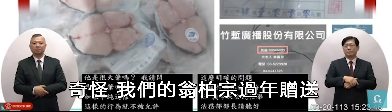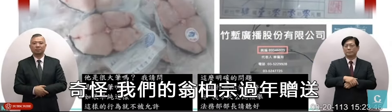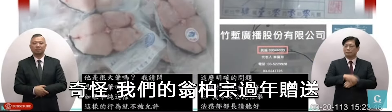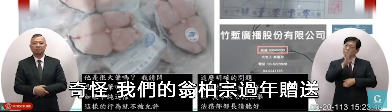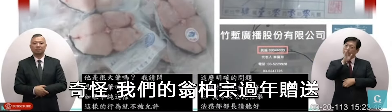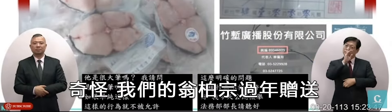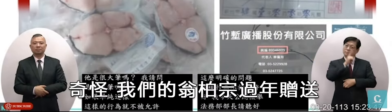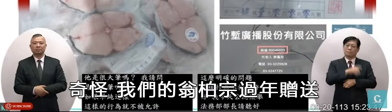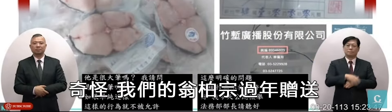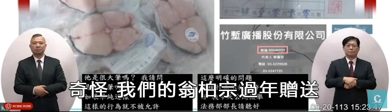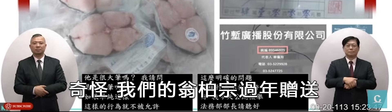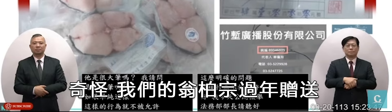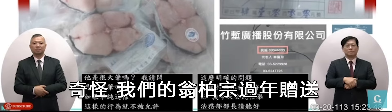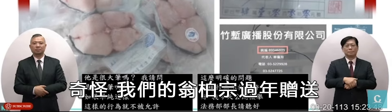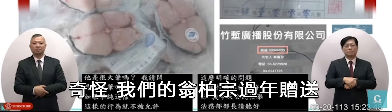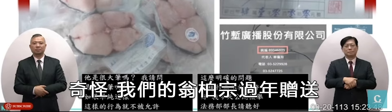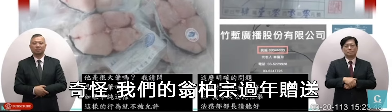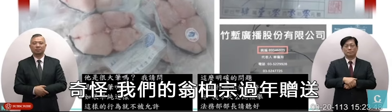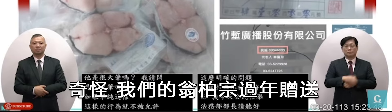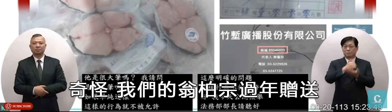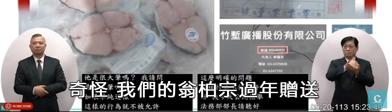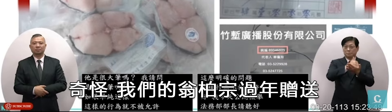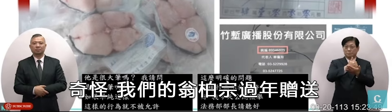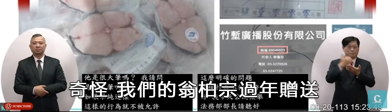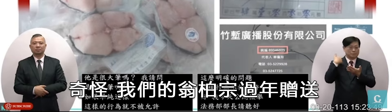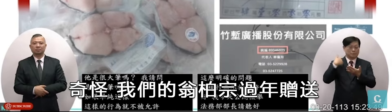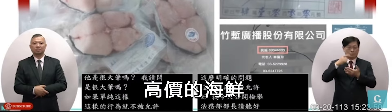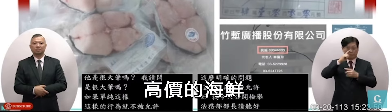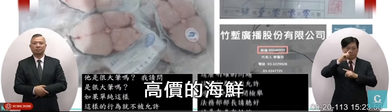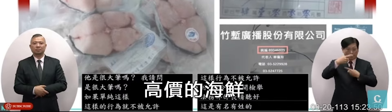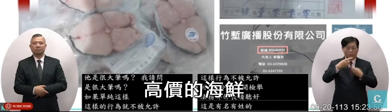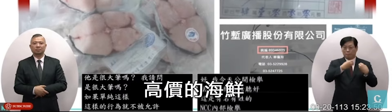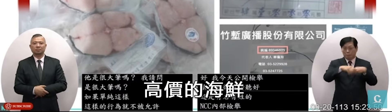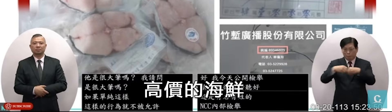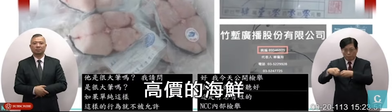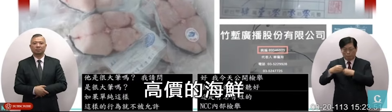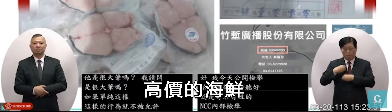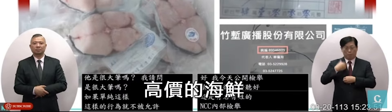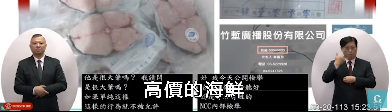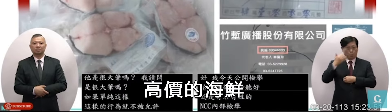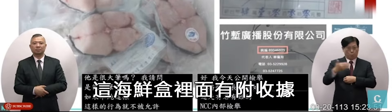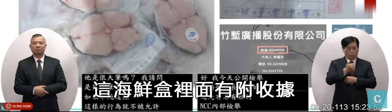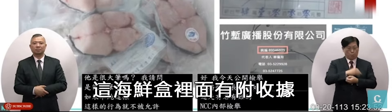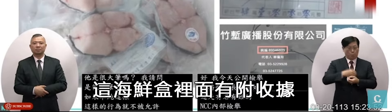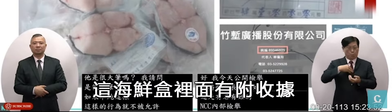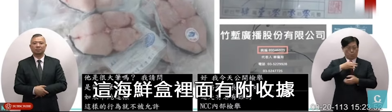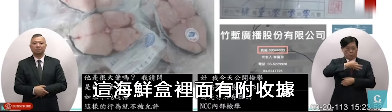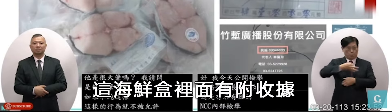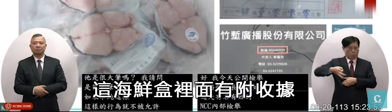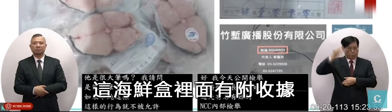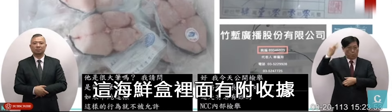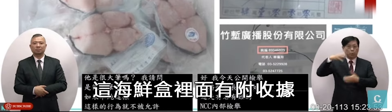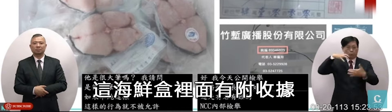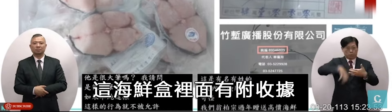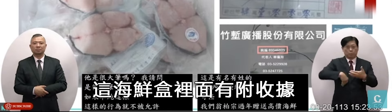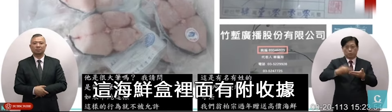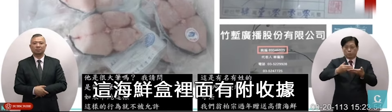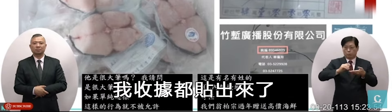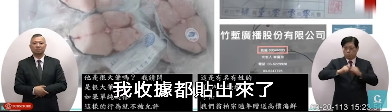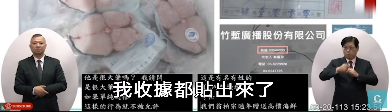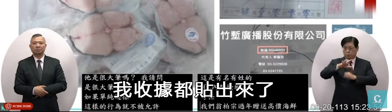奇怪，我们的翁伯宗过年赠送啊，高价的海鲜呢？这海鲜盒里面有附收据